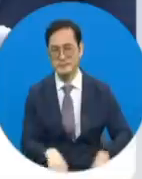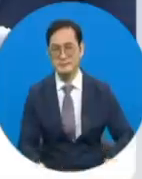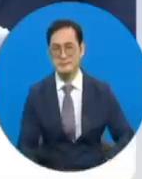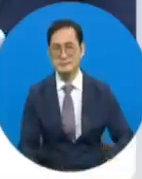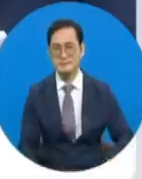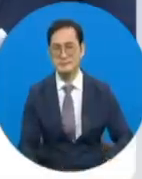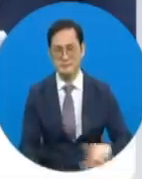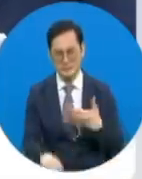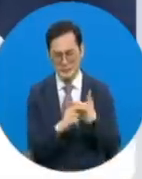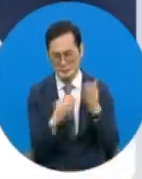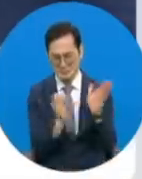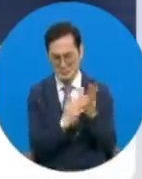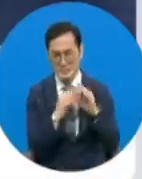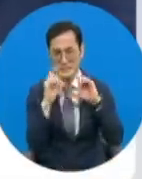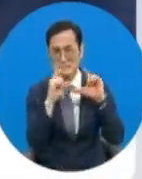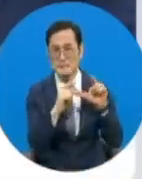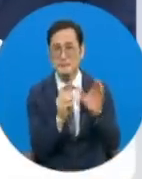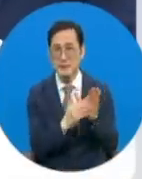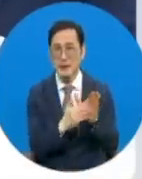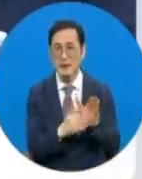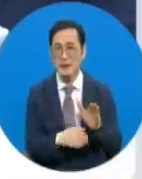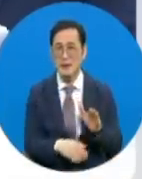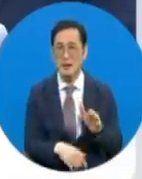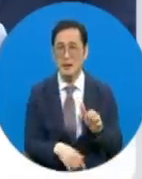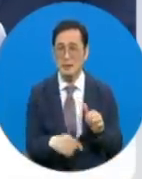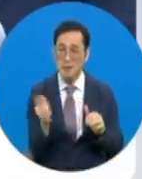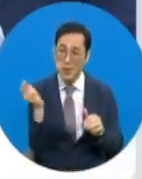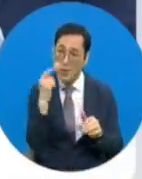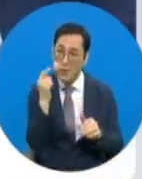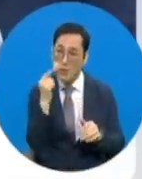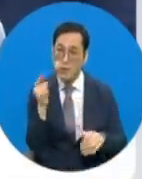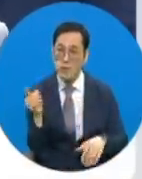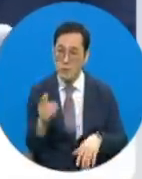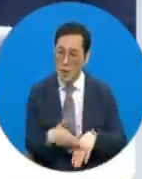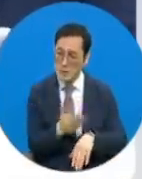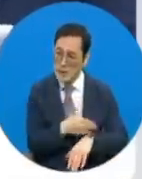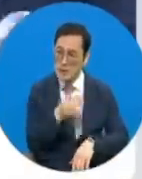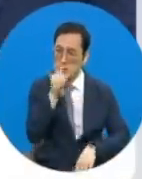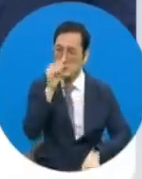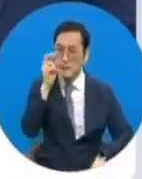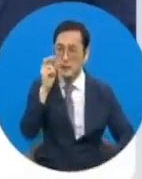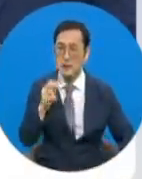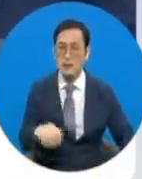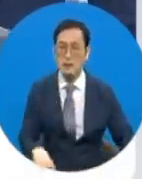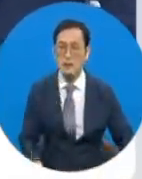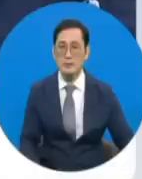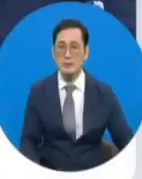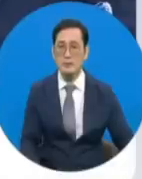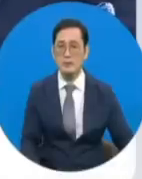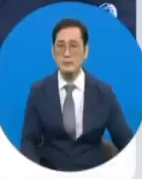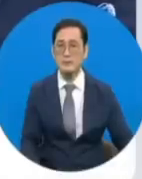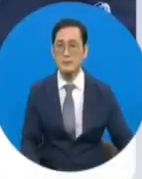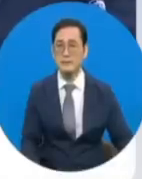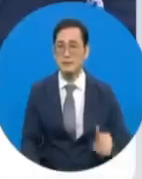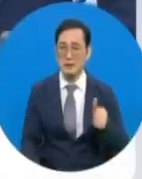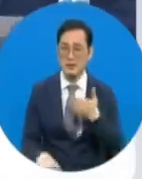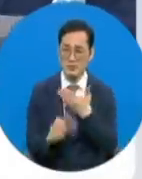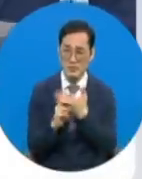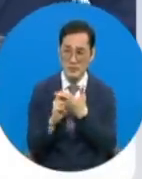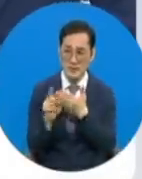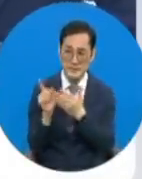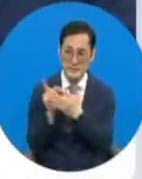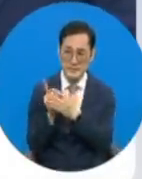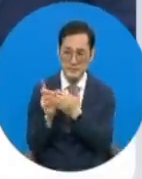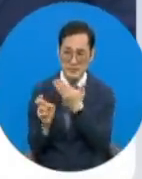의원은 불법을 했다라고 규정을 했기 때문에 여기에는 허위 사실이 명백하게 있을 것이라고 보고 있고요. 김남국 의원 변호사입니다. 그렇기 때문에 불법이라면